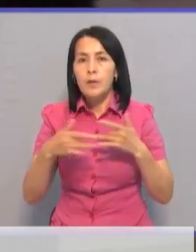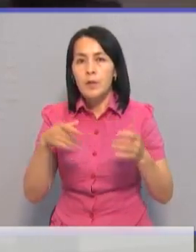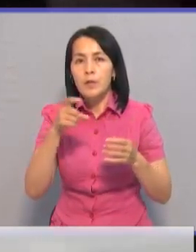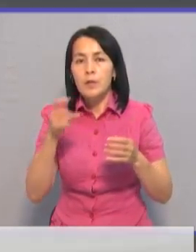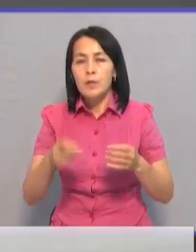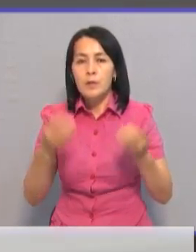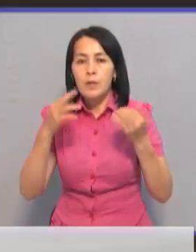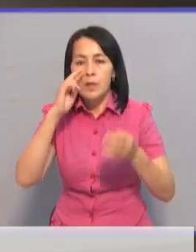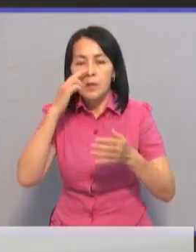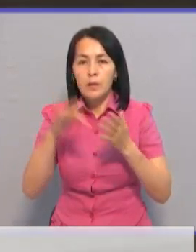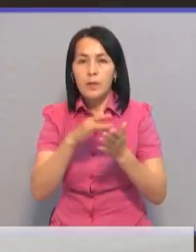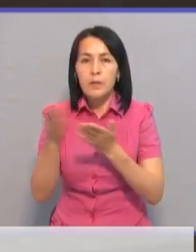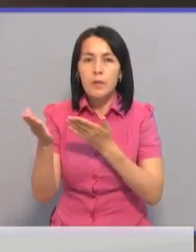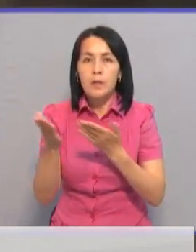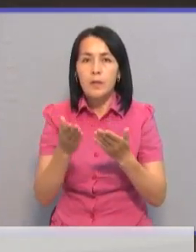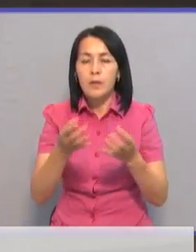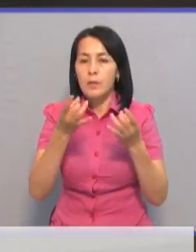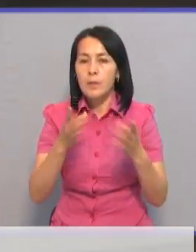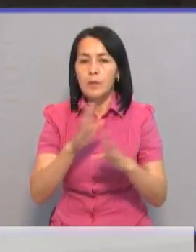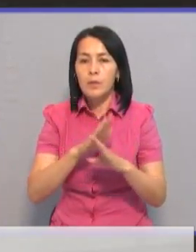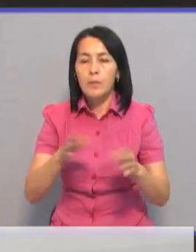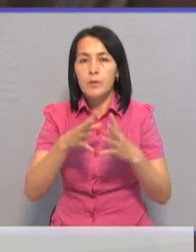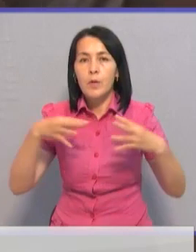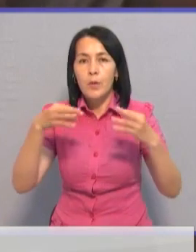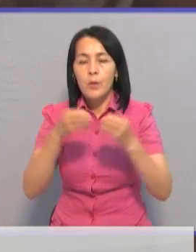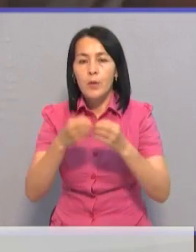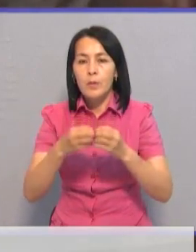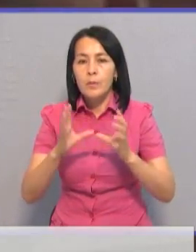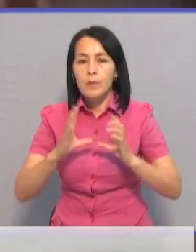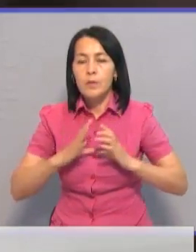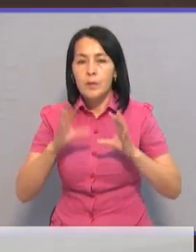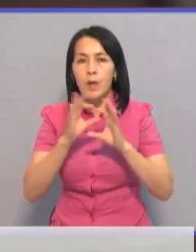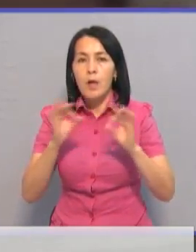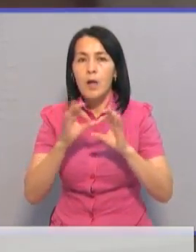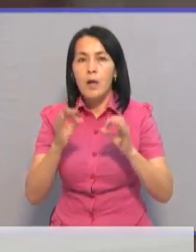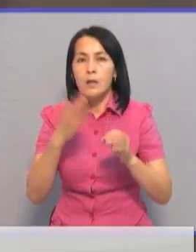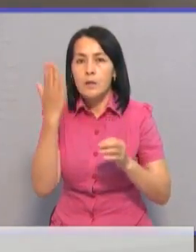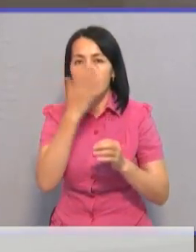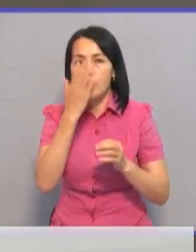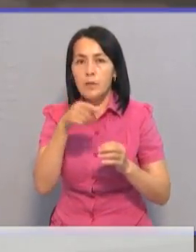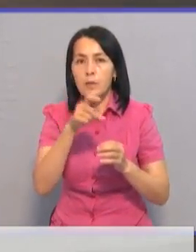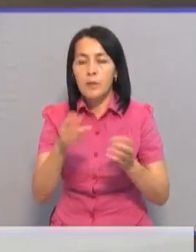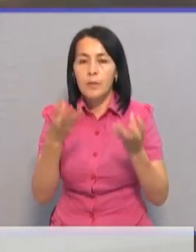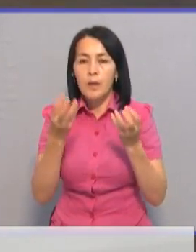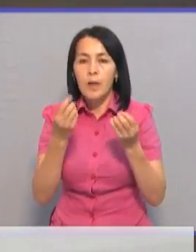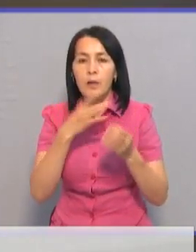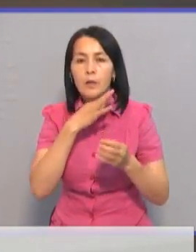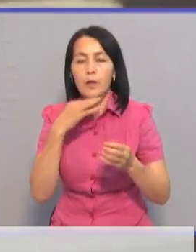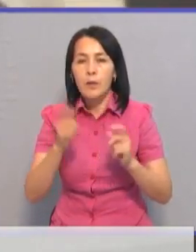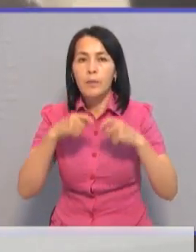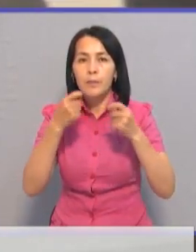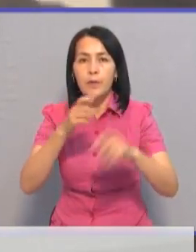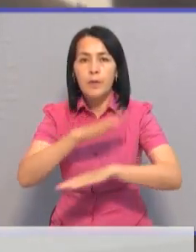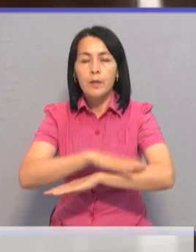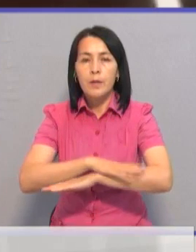актерлік құрамның Шымкентке келуі жайдан жай емес. Отбасы құндылығын насихаттайтын туындының көрермені әлі де көп. Берер